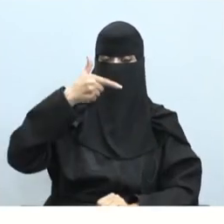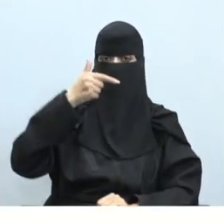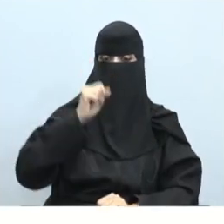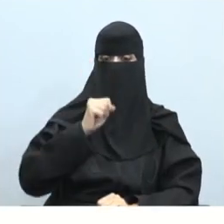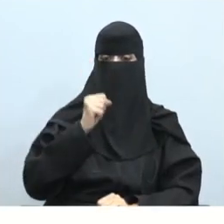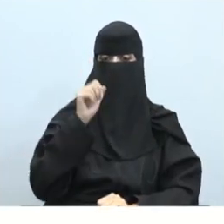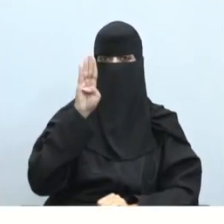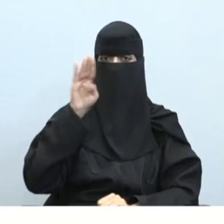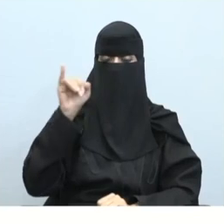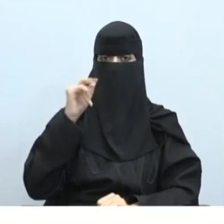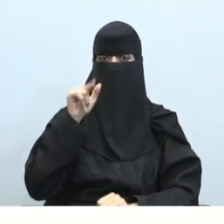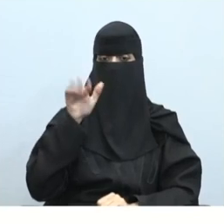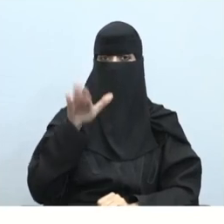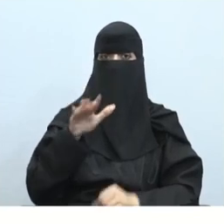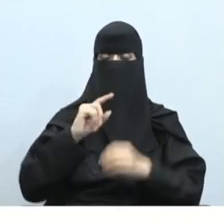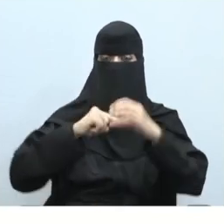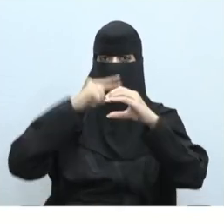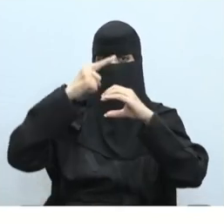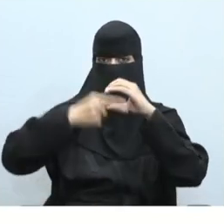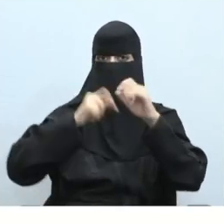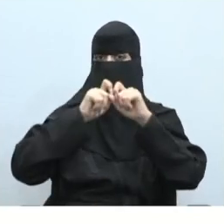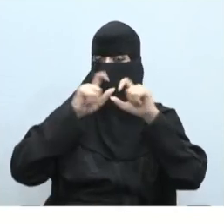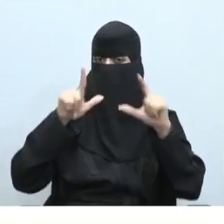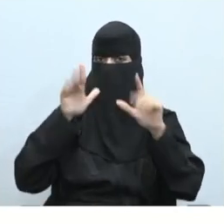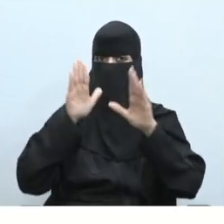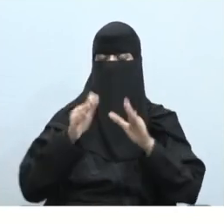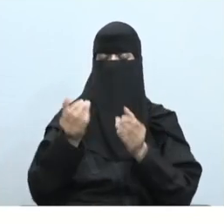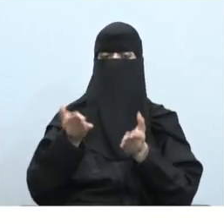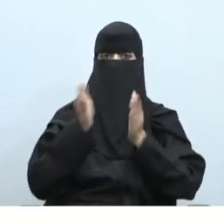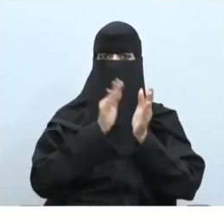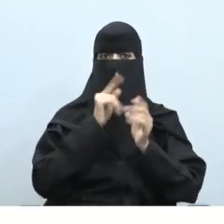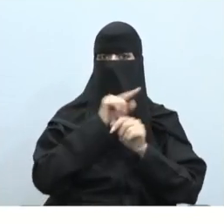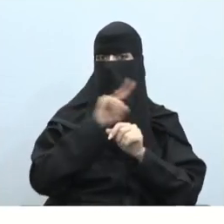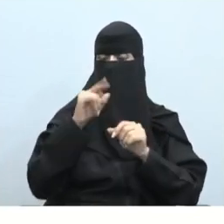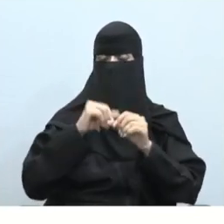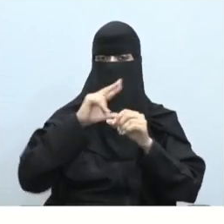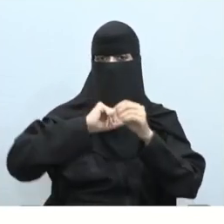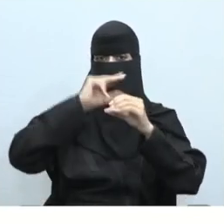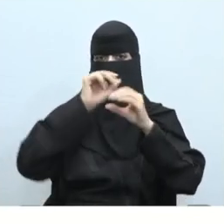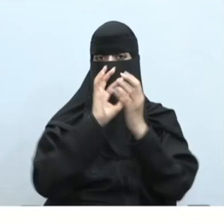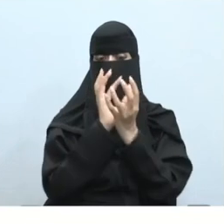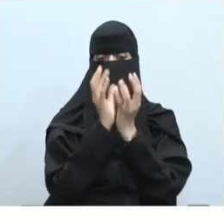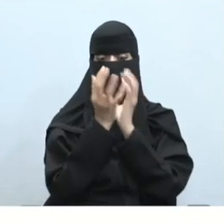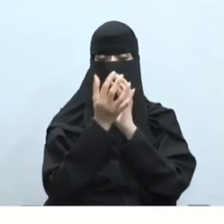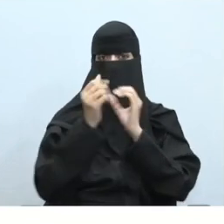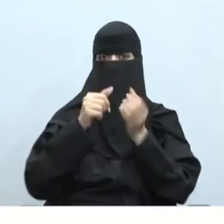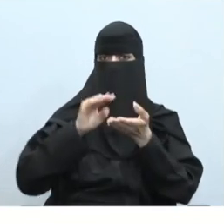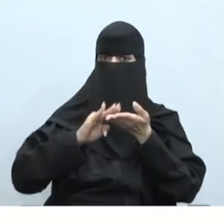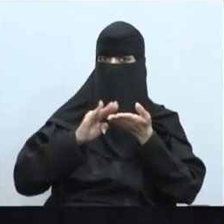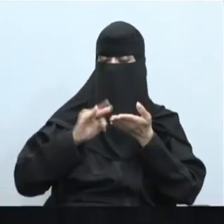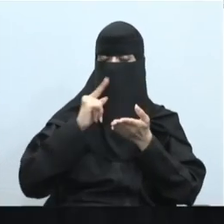كيلو متر هذا ايضا دلاله اخرى على عدم كرويه الارض